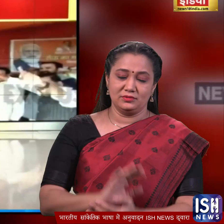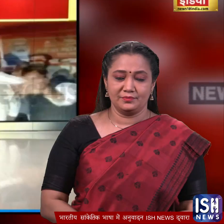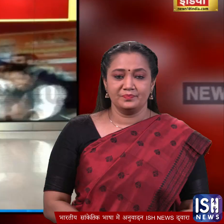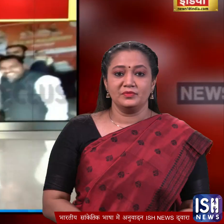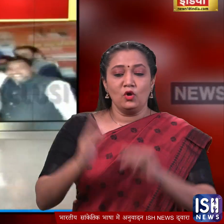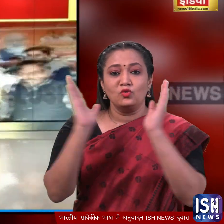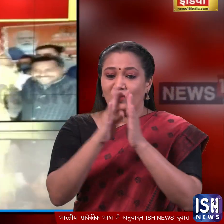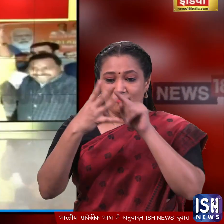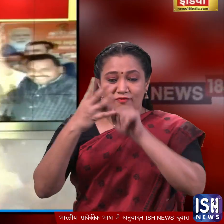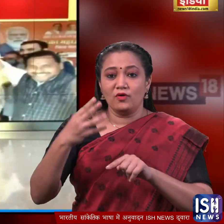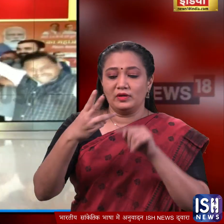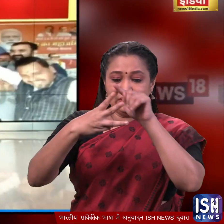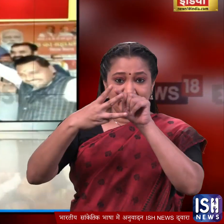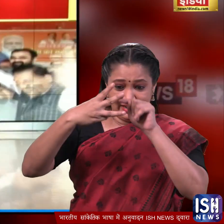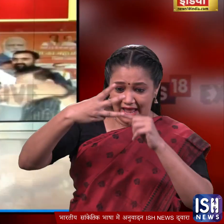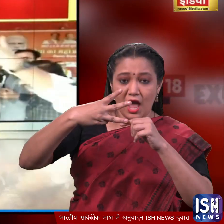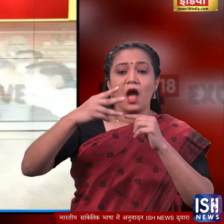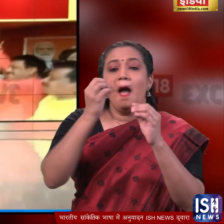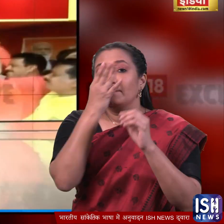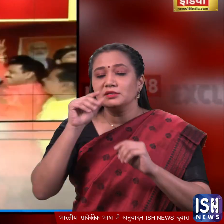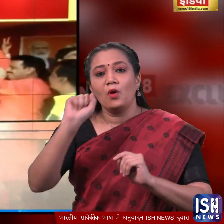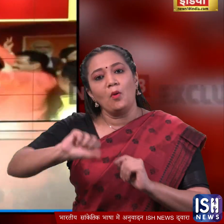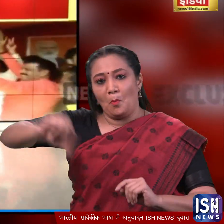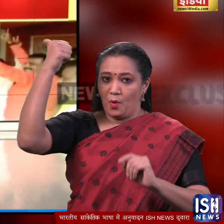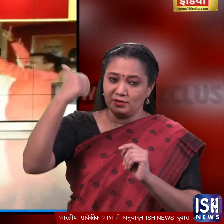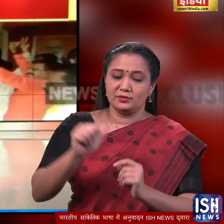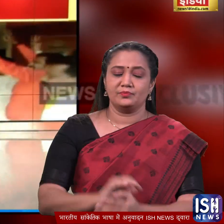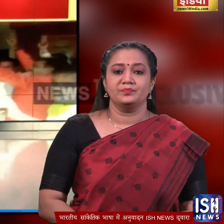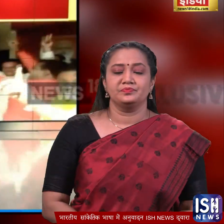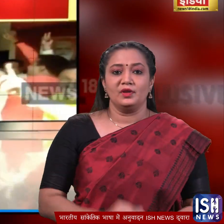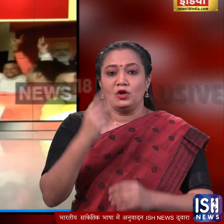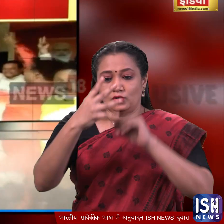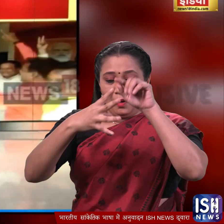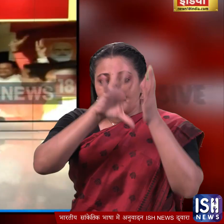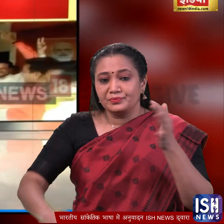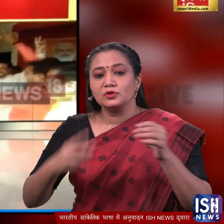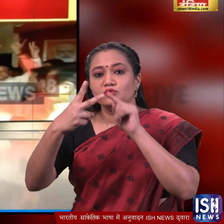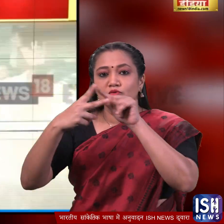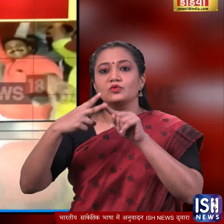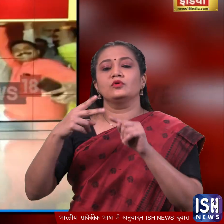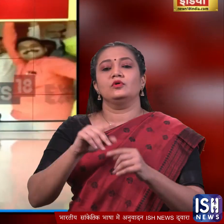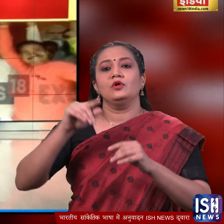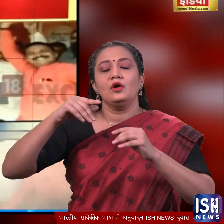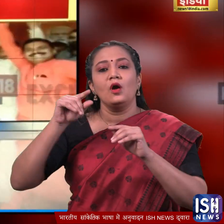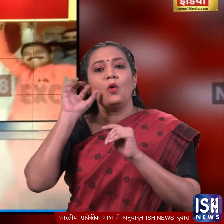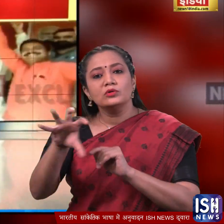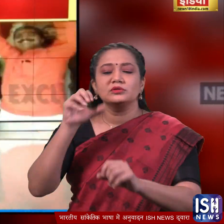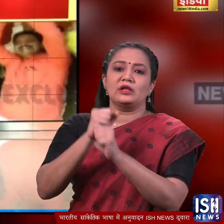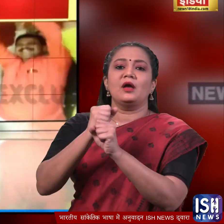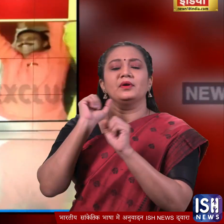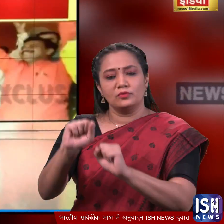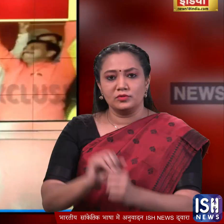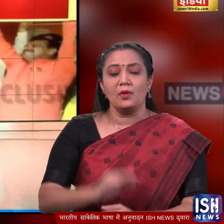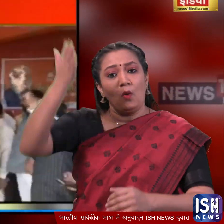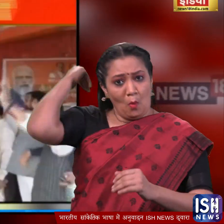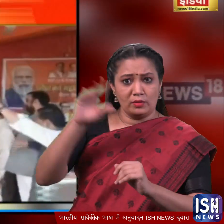ली। कुल 4 सीटों के नतीजों में 3 पर बीजेपी के उम्मीदवारों ने जीत हासिल कर ली, जिनमें 2 विधानसभा सीटें ऐसी रहीं जो पहले कांग्रेस के